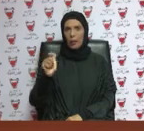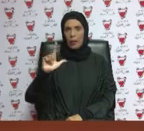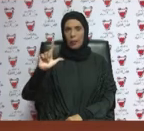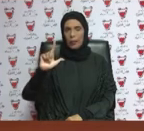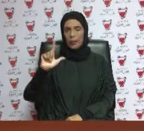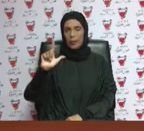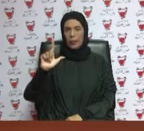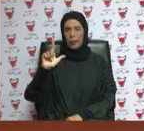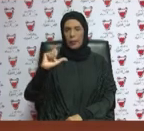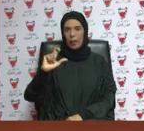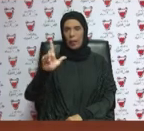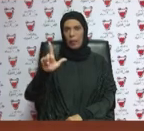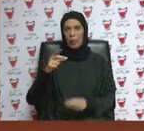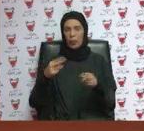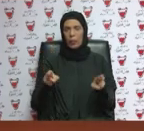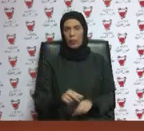جاسم المعاودة،